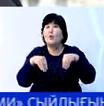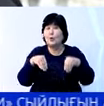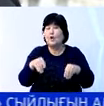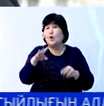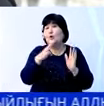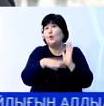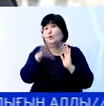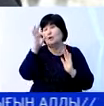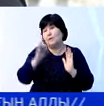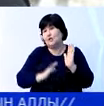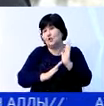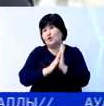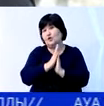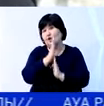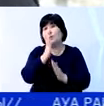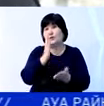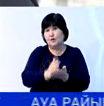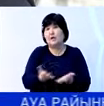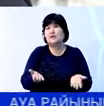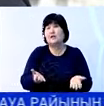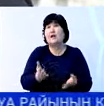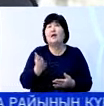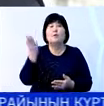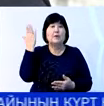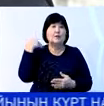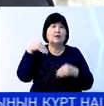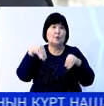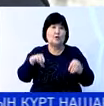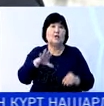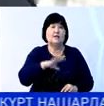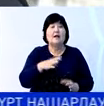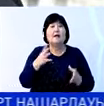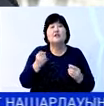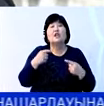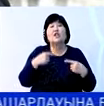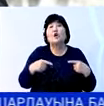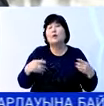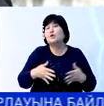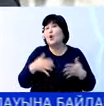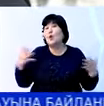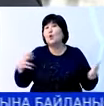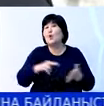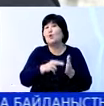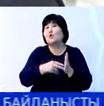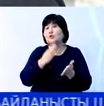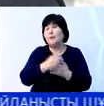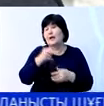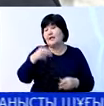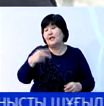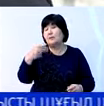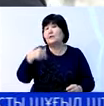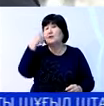оның 90% шығын болып тұр. Шығып тұр қазір 90% талымыз былтыр отырғызған. Және де басқа да үлкен жоспарларымыз бар. Биыл 2020